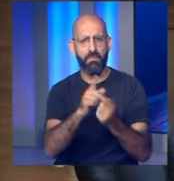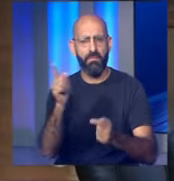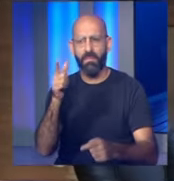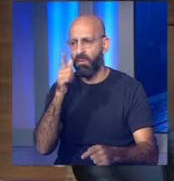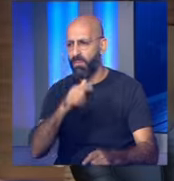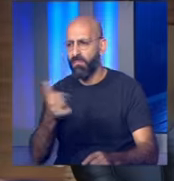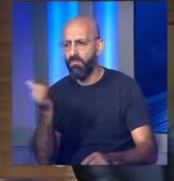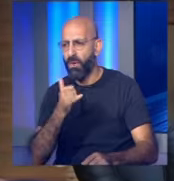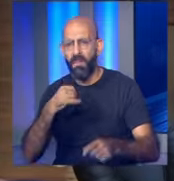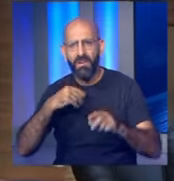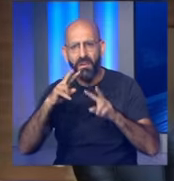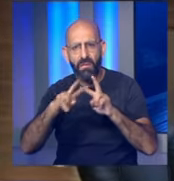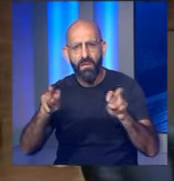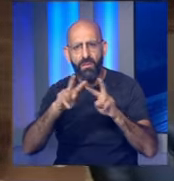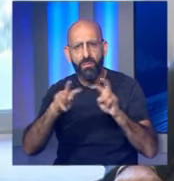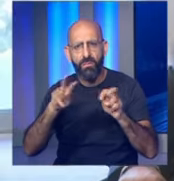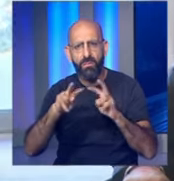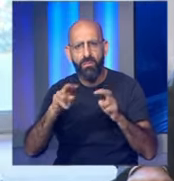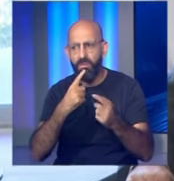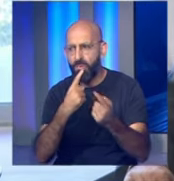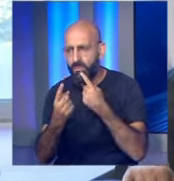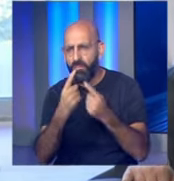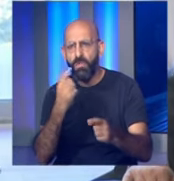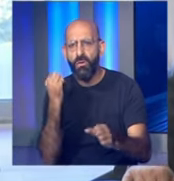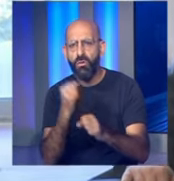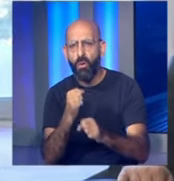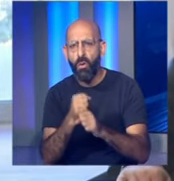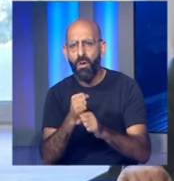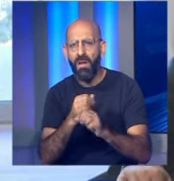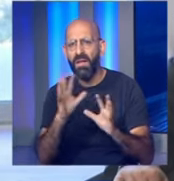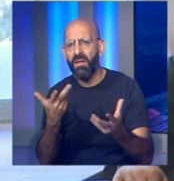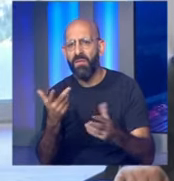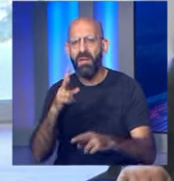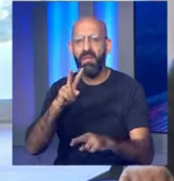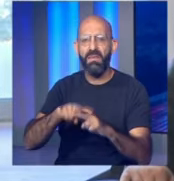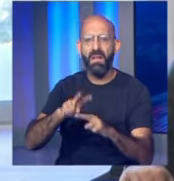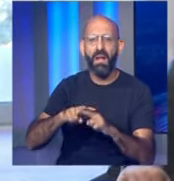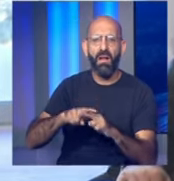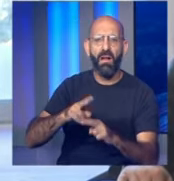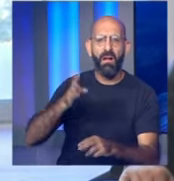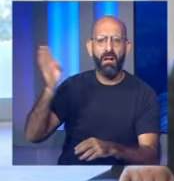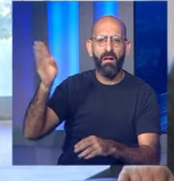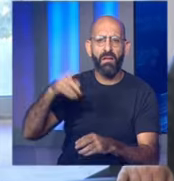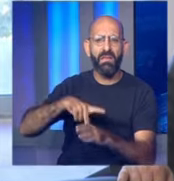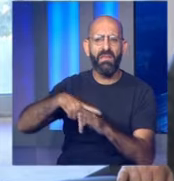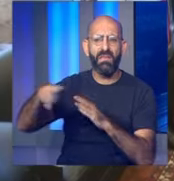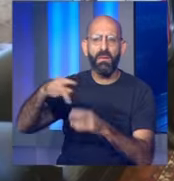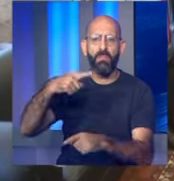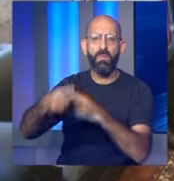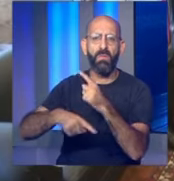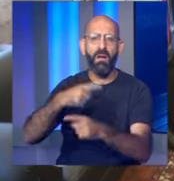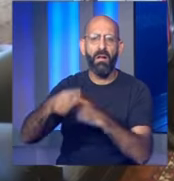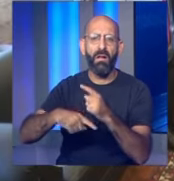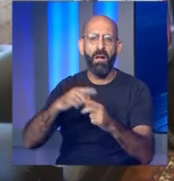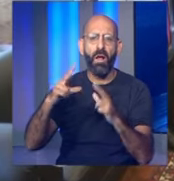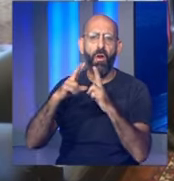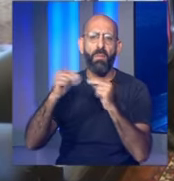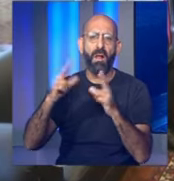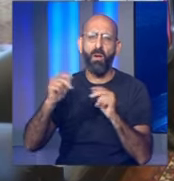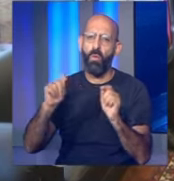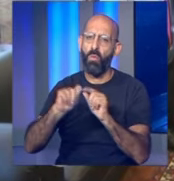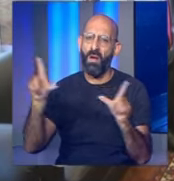التوم ونائبة رئيس التيار للشؤون السياسية مارتين نجم كتيلي، وجرى البحث في